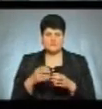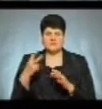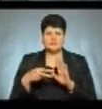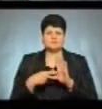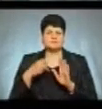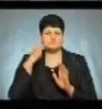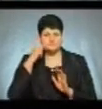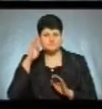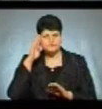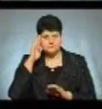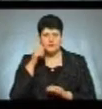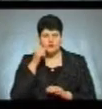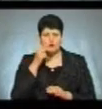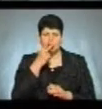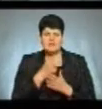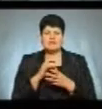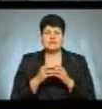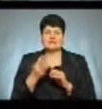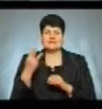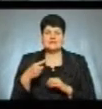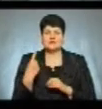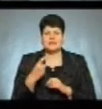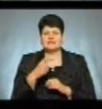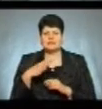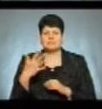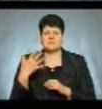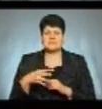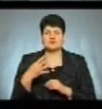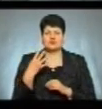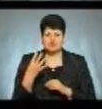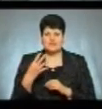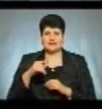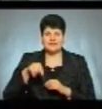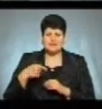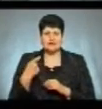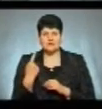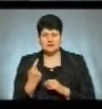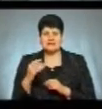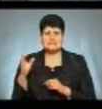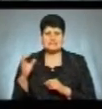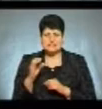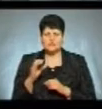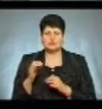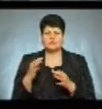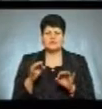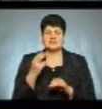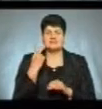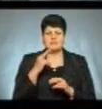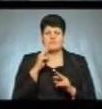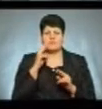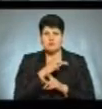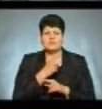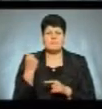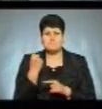спортсмен вчора показав результат 31 хвилина 54,1 секунди, допустивши два промахи на